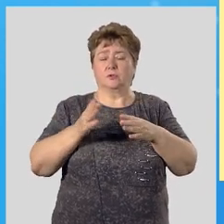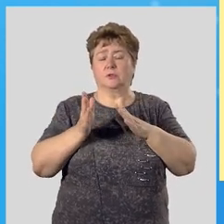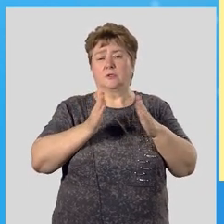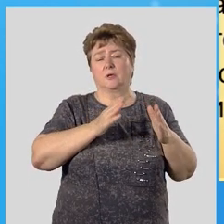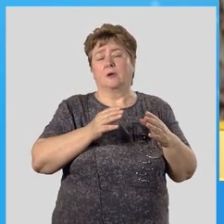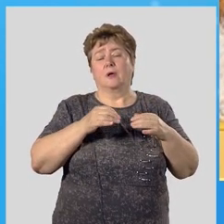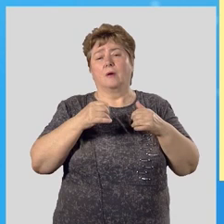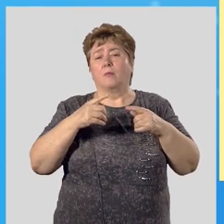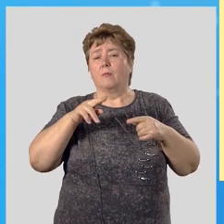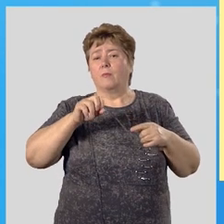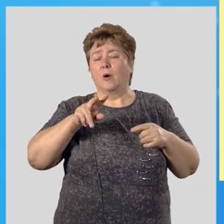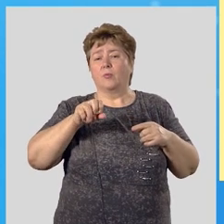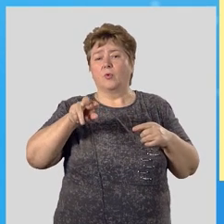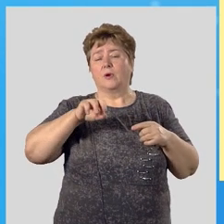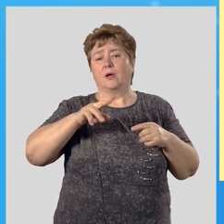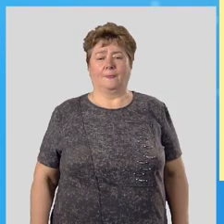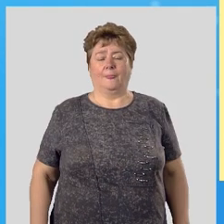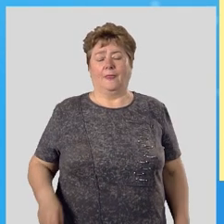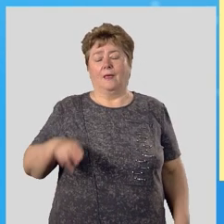из популяций.